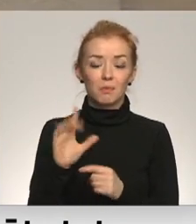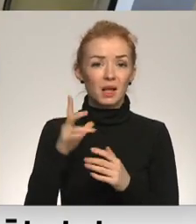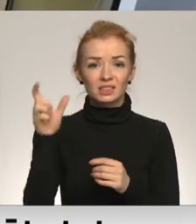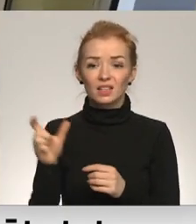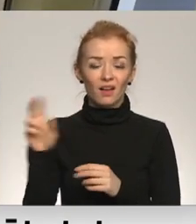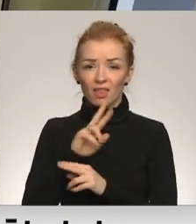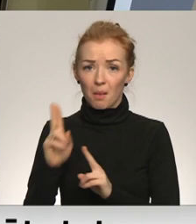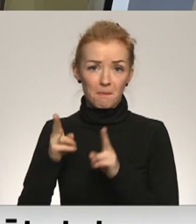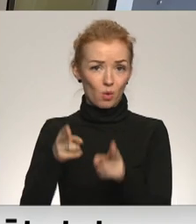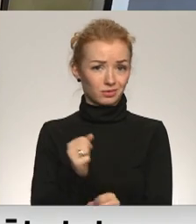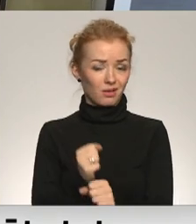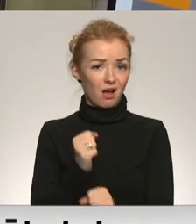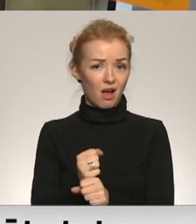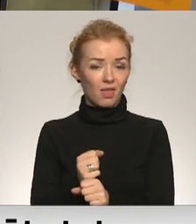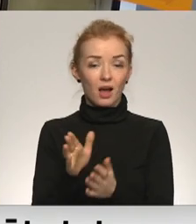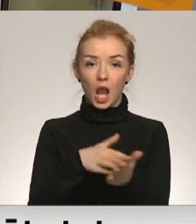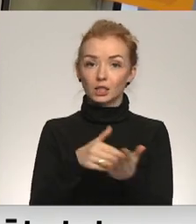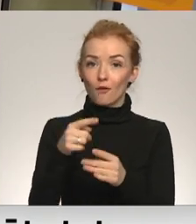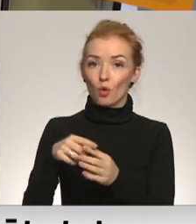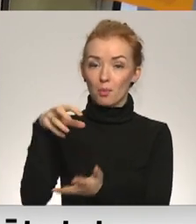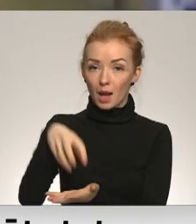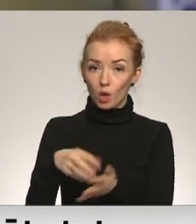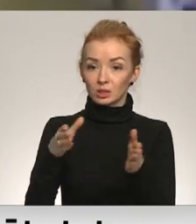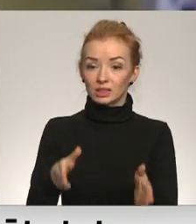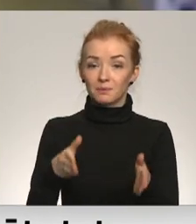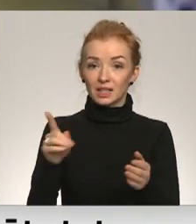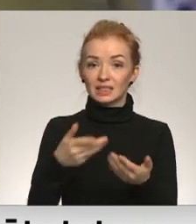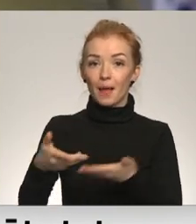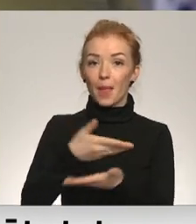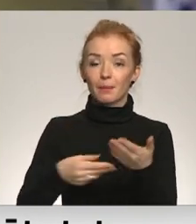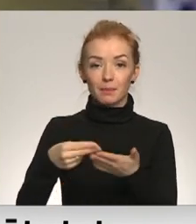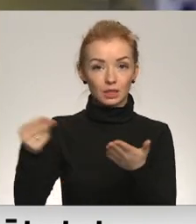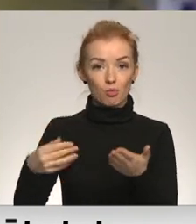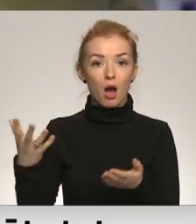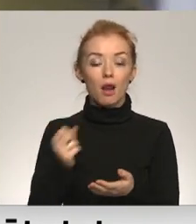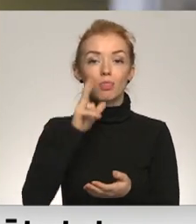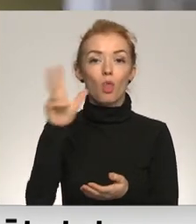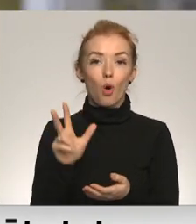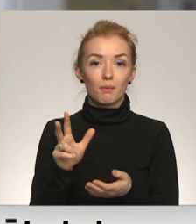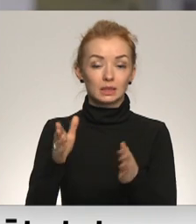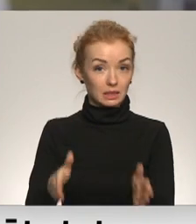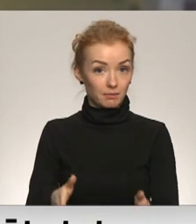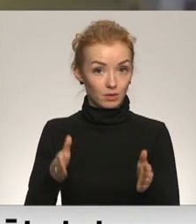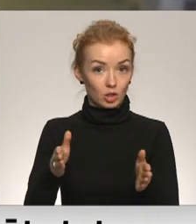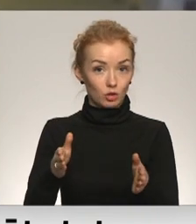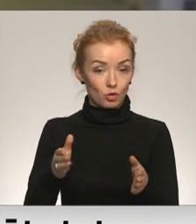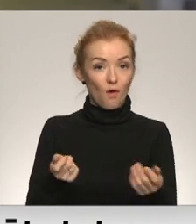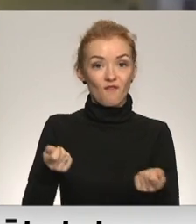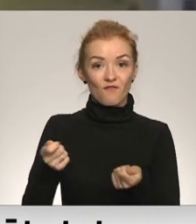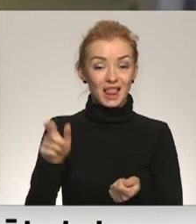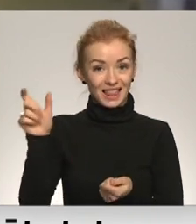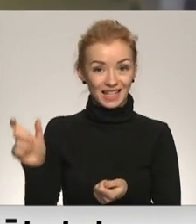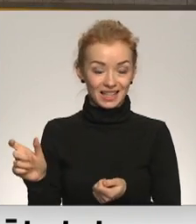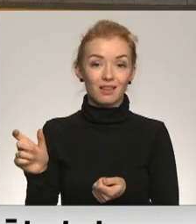nebrauc kadri. Krāslavas un Preiļu slimnīcas vieno sadarbības līgums ar Daugavpils reģionālo slimnīcu. Tās vadītājs